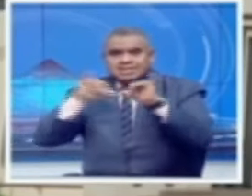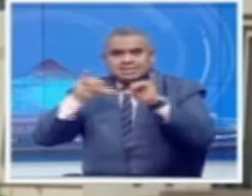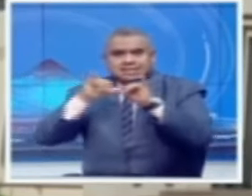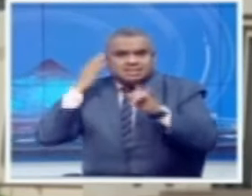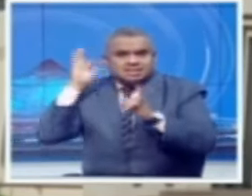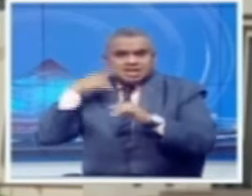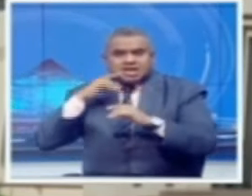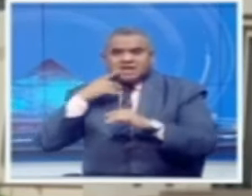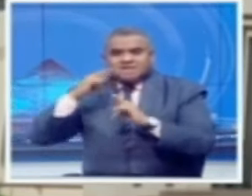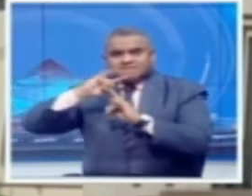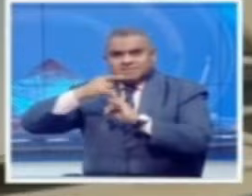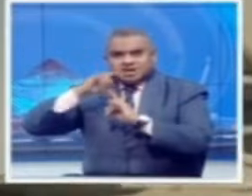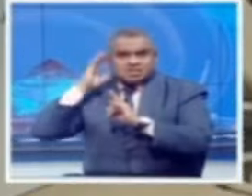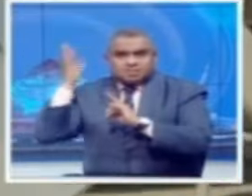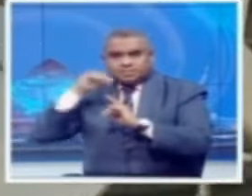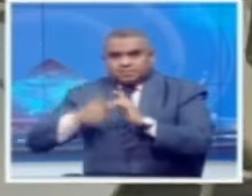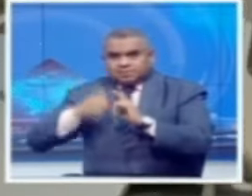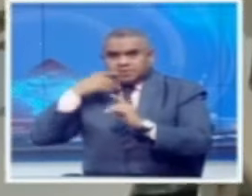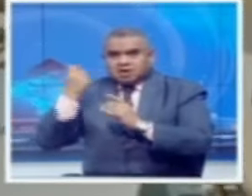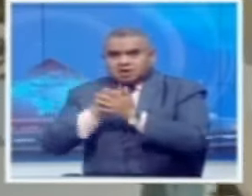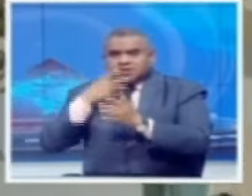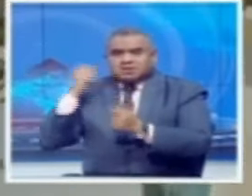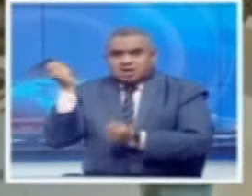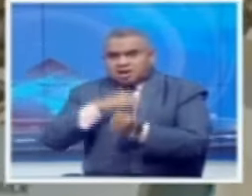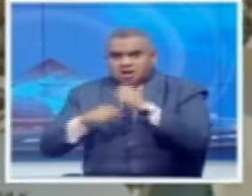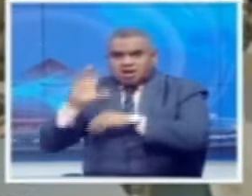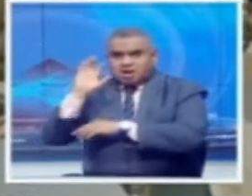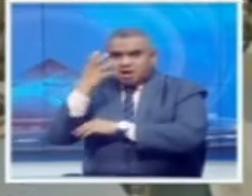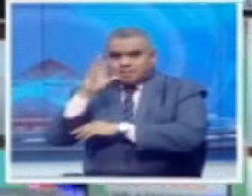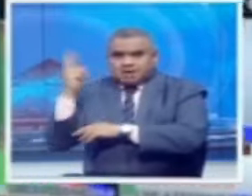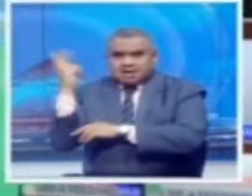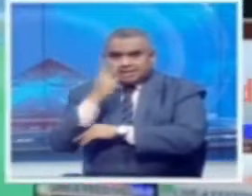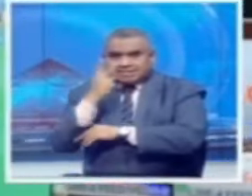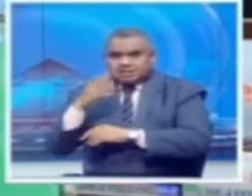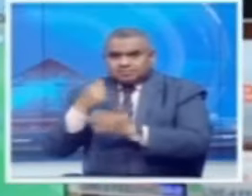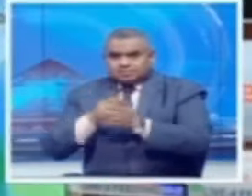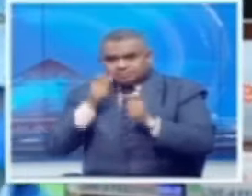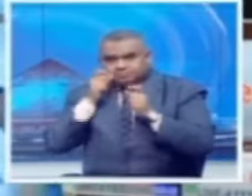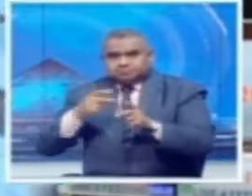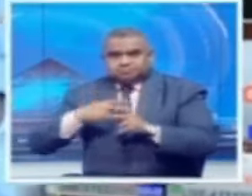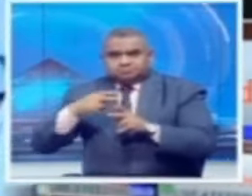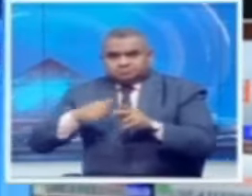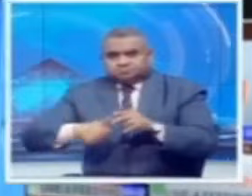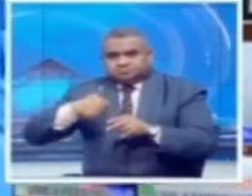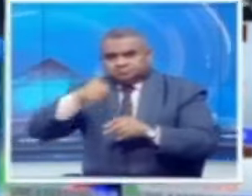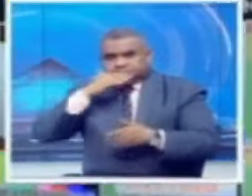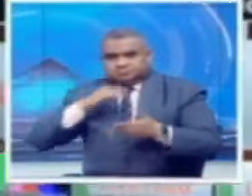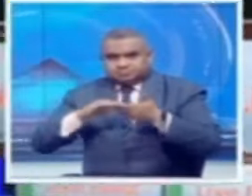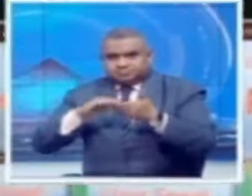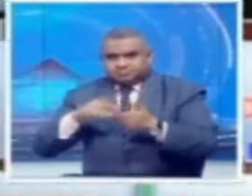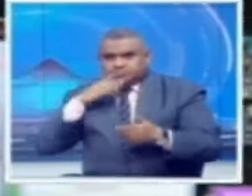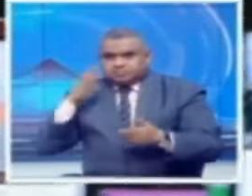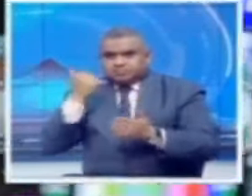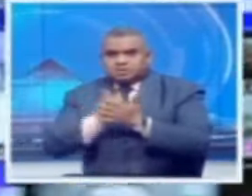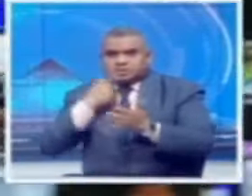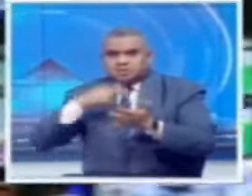الإنترنت الفضائي من خلال قمرين صناعيين بما يضمن تأمين واستمرار هذه الخدمة. وفيما